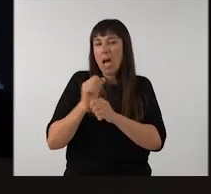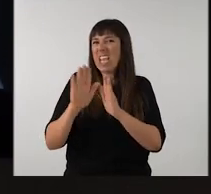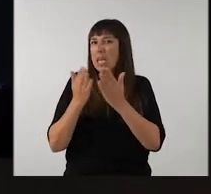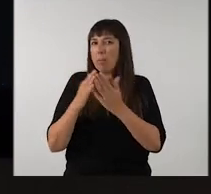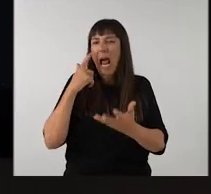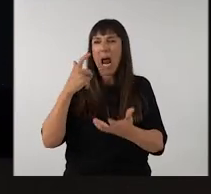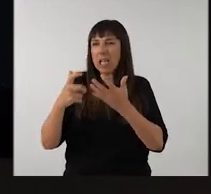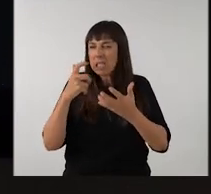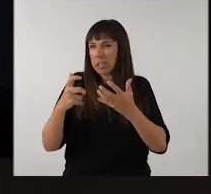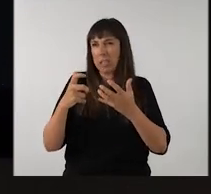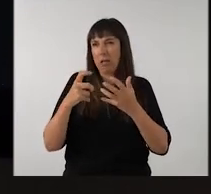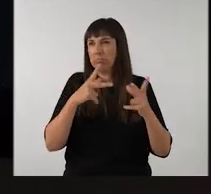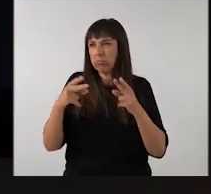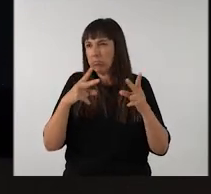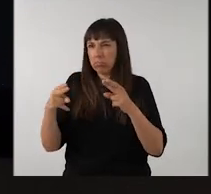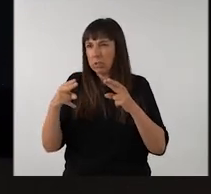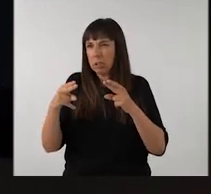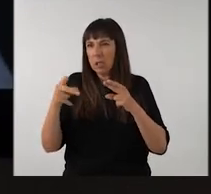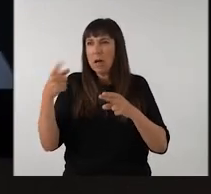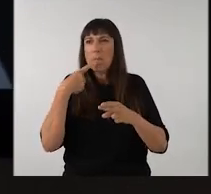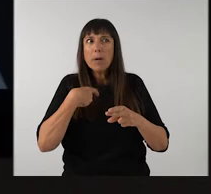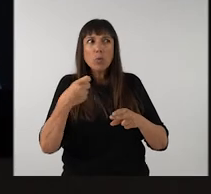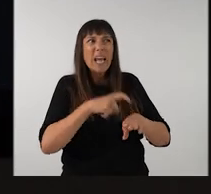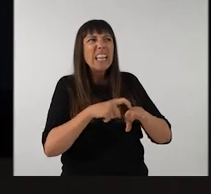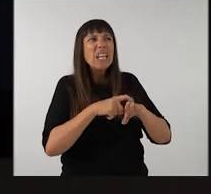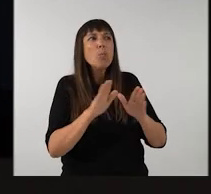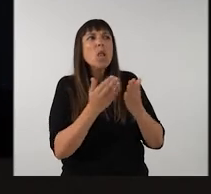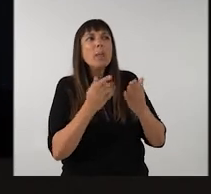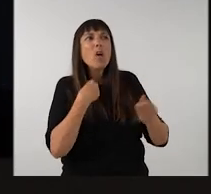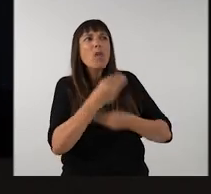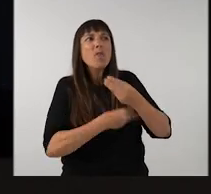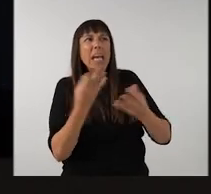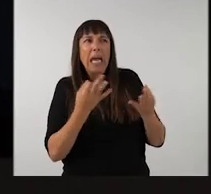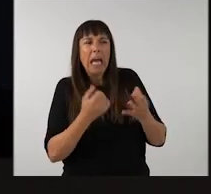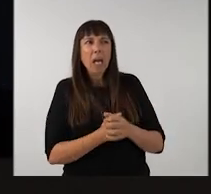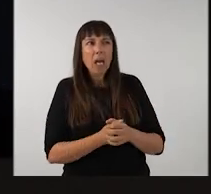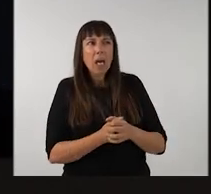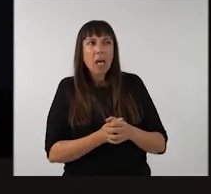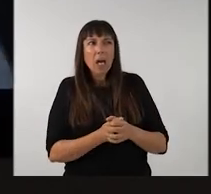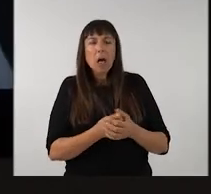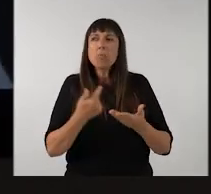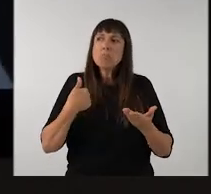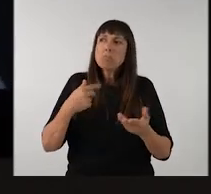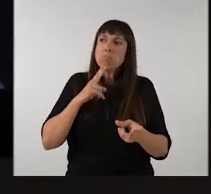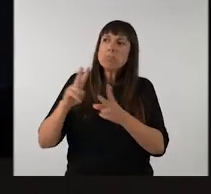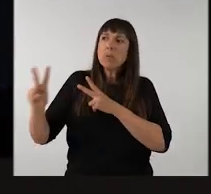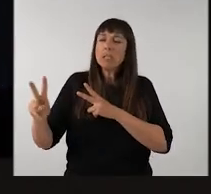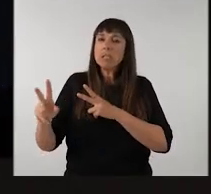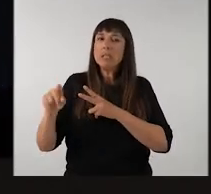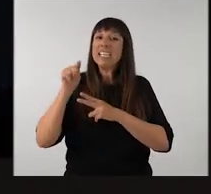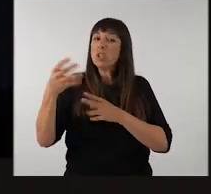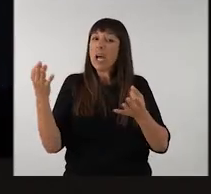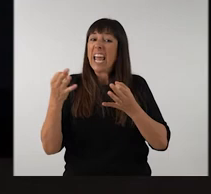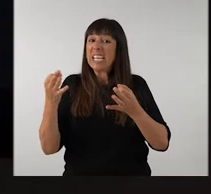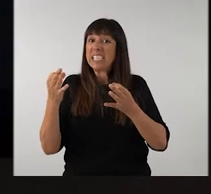amb el llibre d'artista, amb l'edició, i que quin tipus de llibre podia fer. I jo vaig suggerir-li que ja que eren llibres que